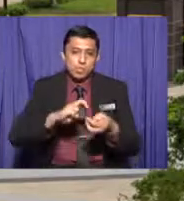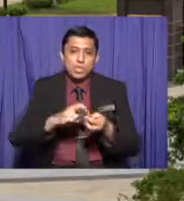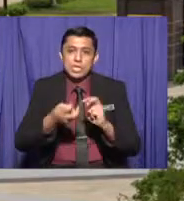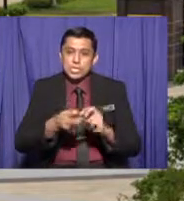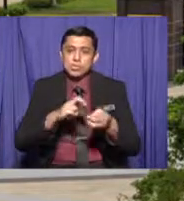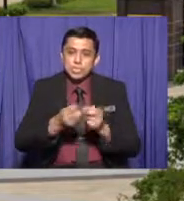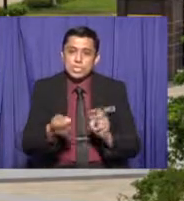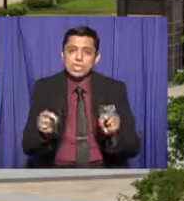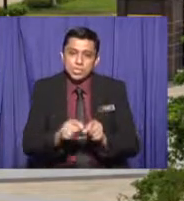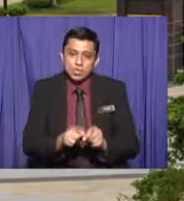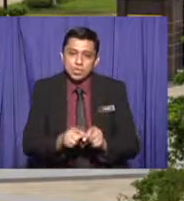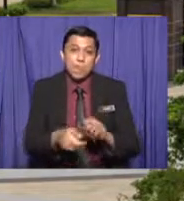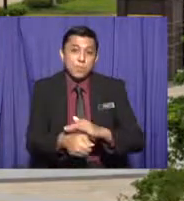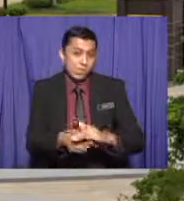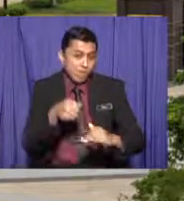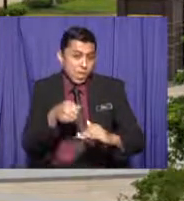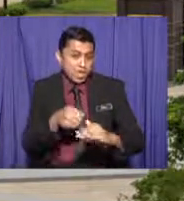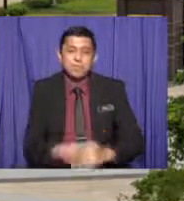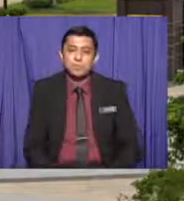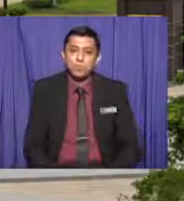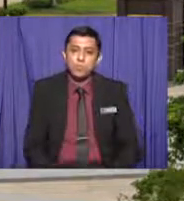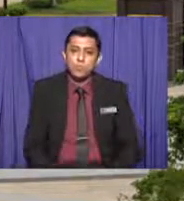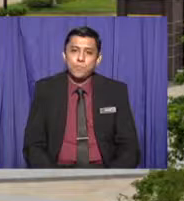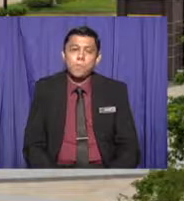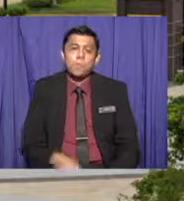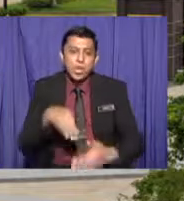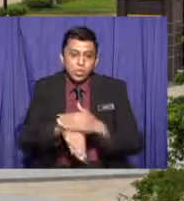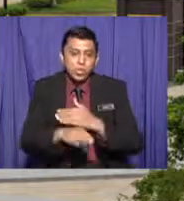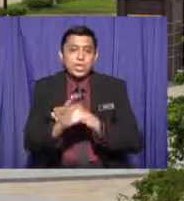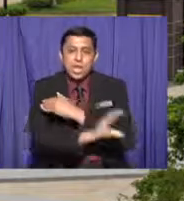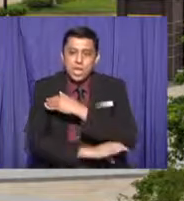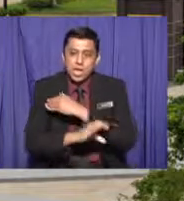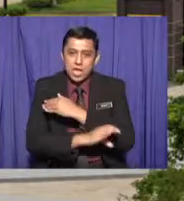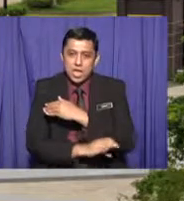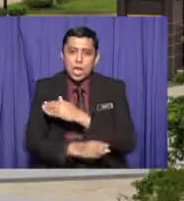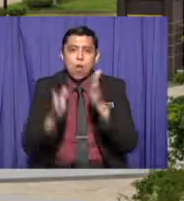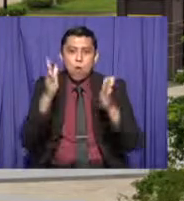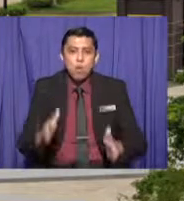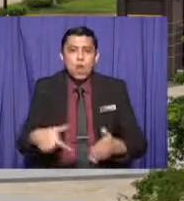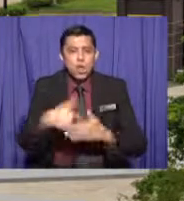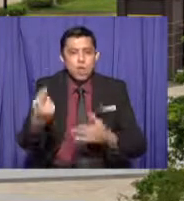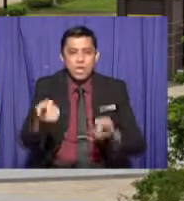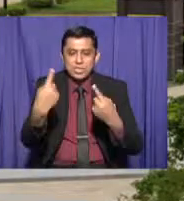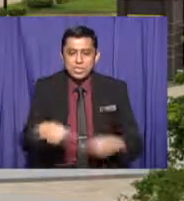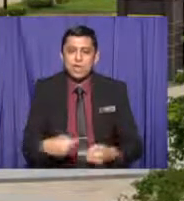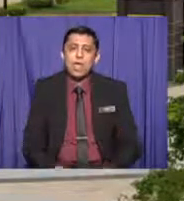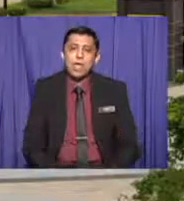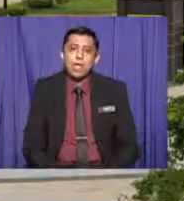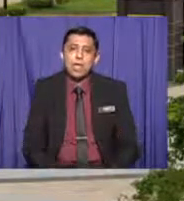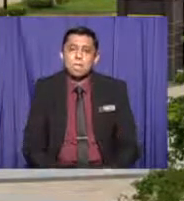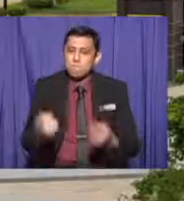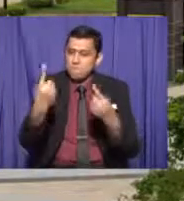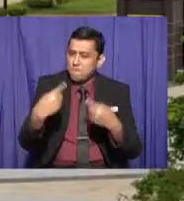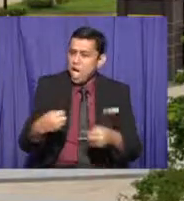Isu-isu seperti penyeludupan, pencerobohan, pendatang tanpa izin